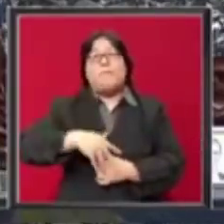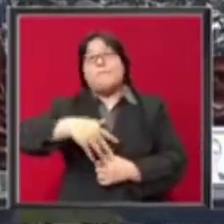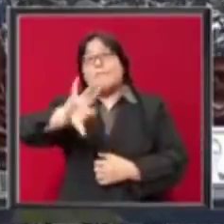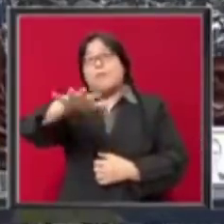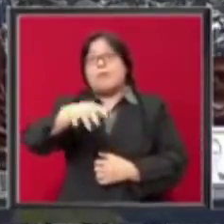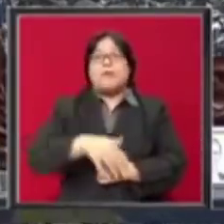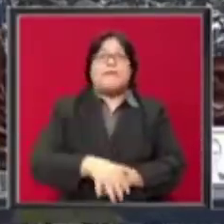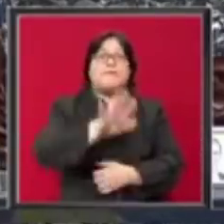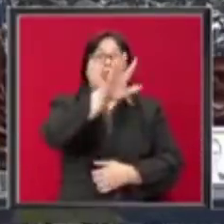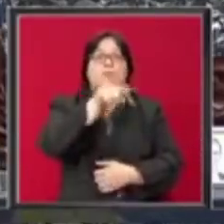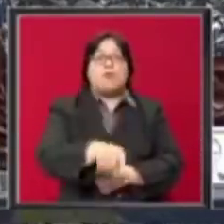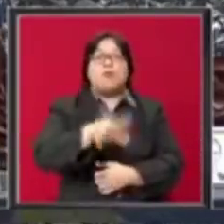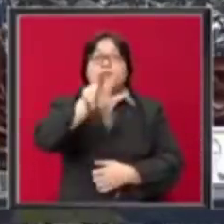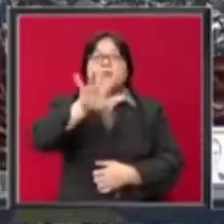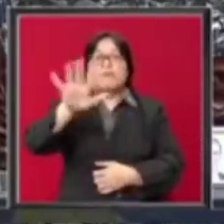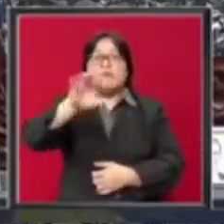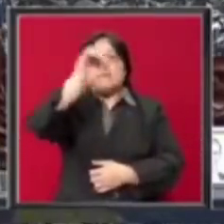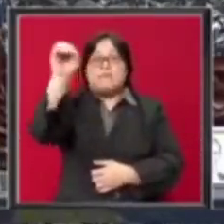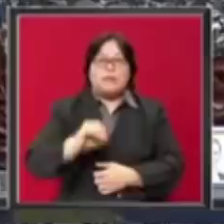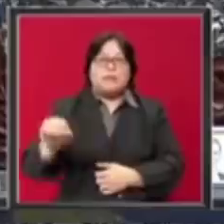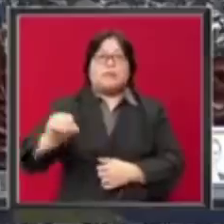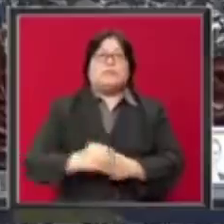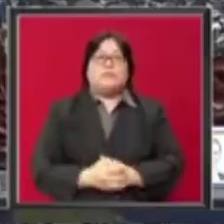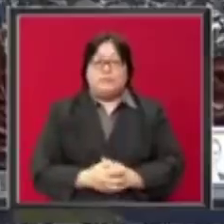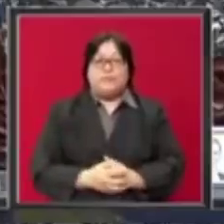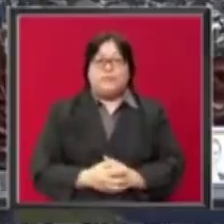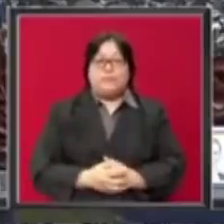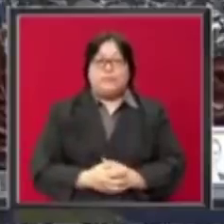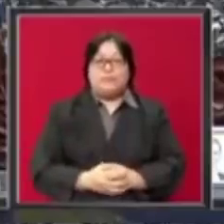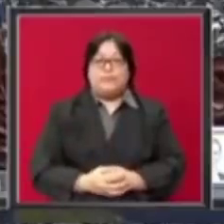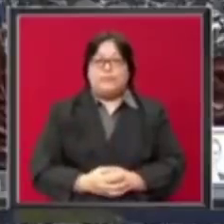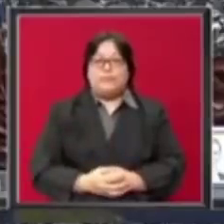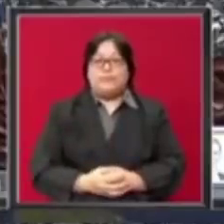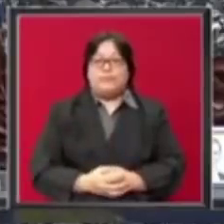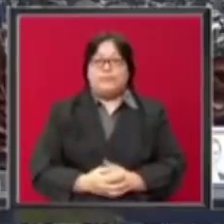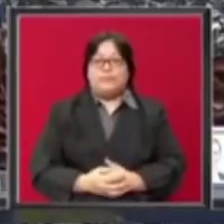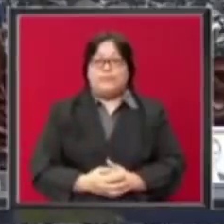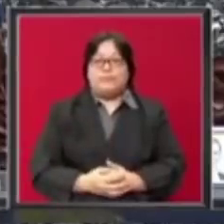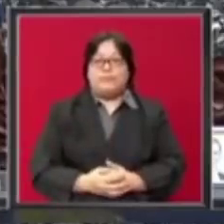puratanya 5.35, 5.35%.